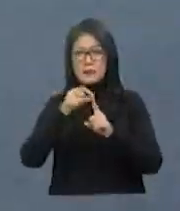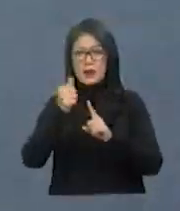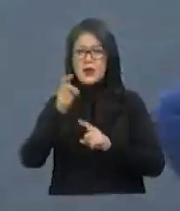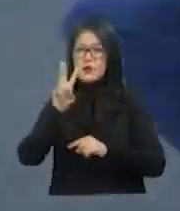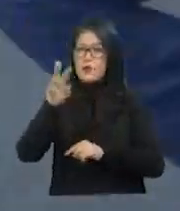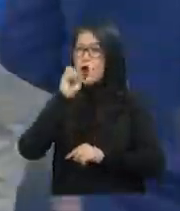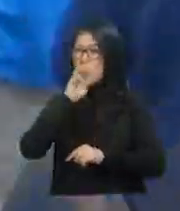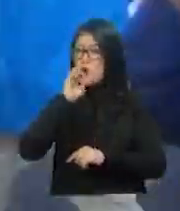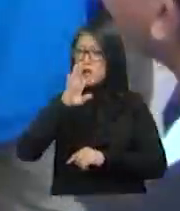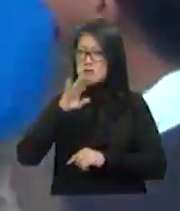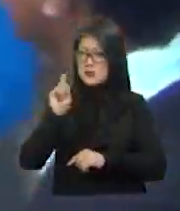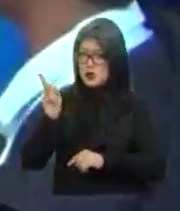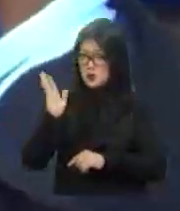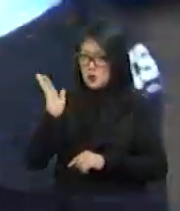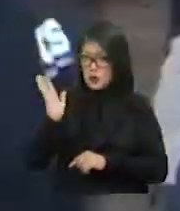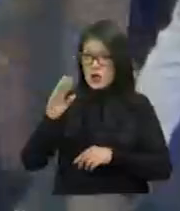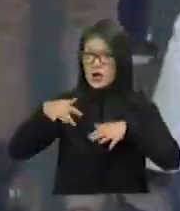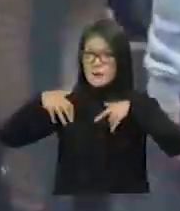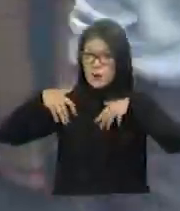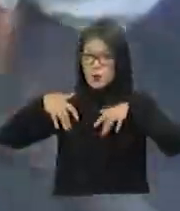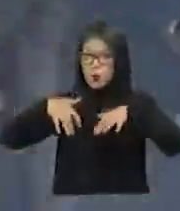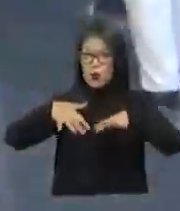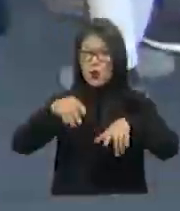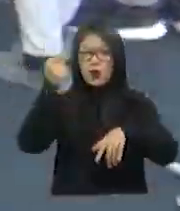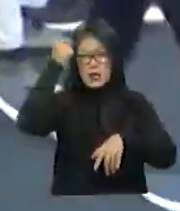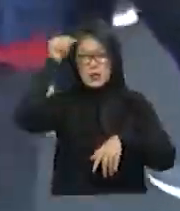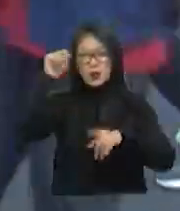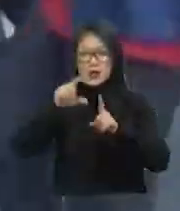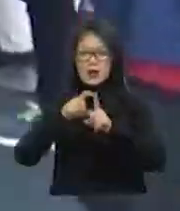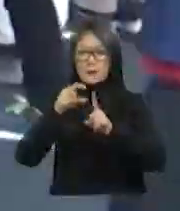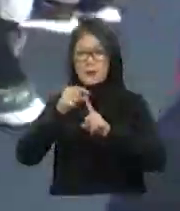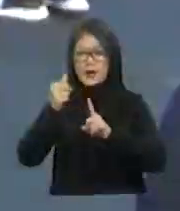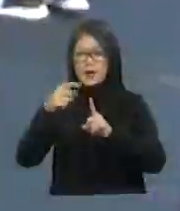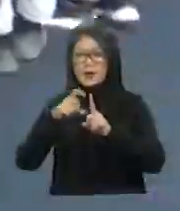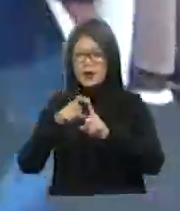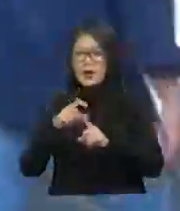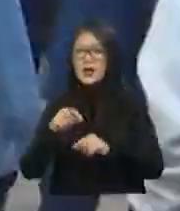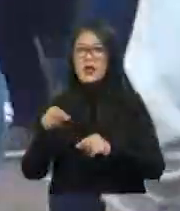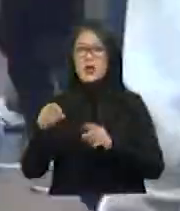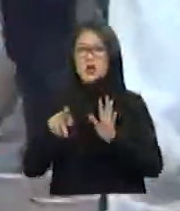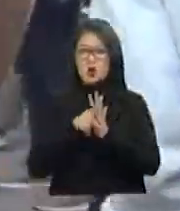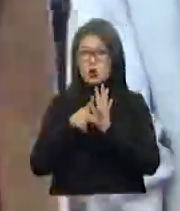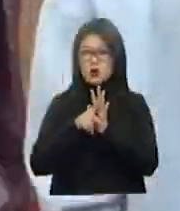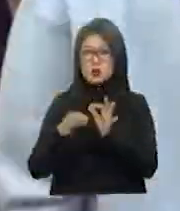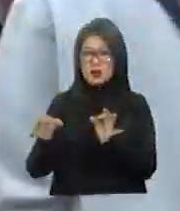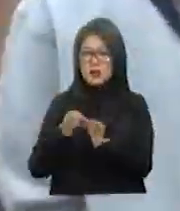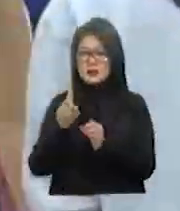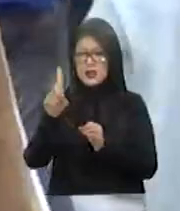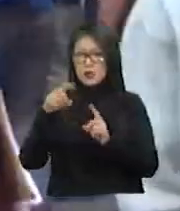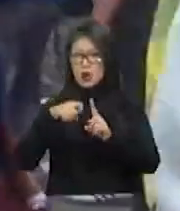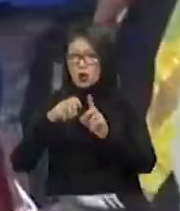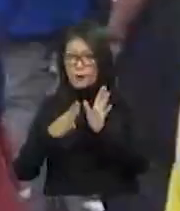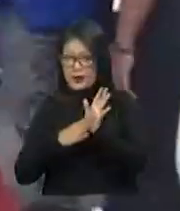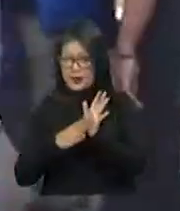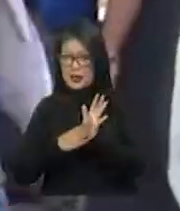massa kemudian bergerak menuju ke kantor DPRD Kudus yang berjarak sekitar 1 km. Di kantor DPRD tersebut,